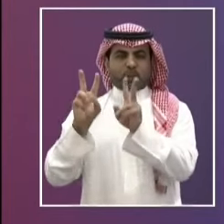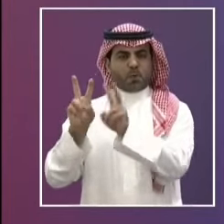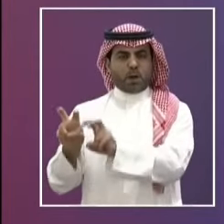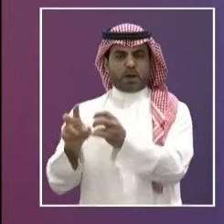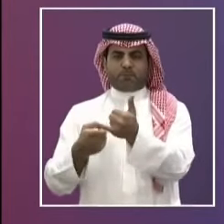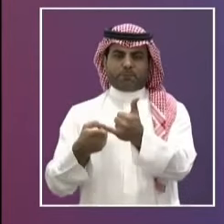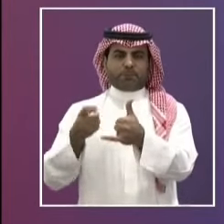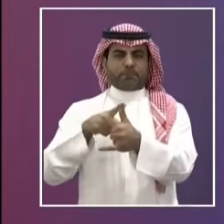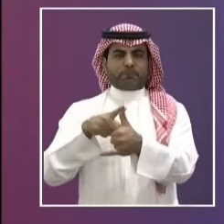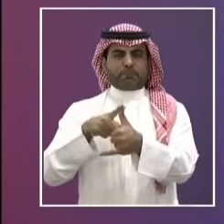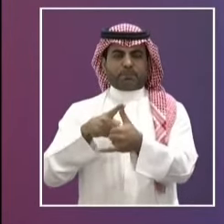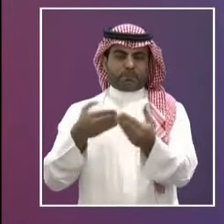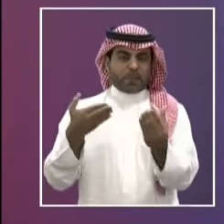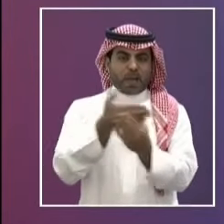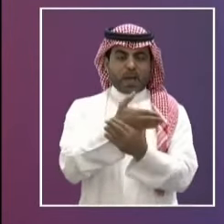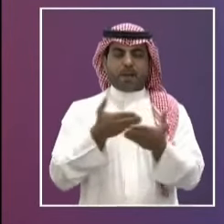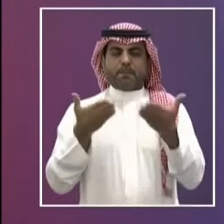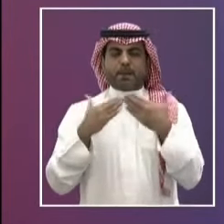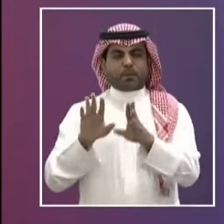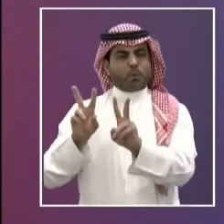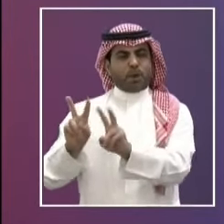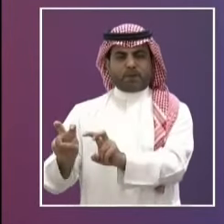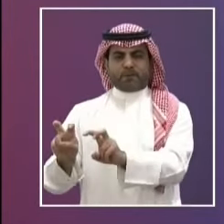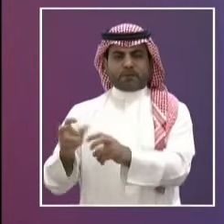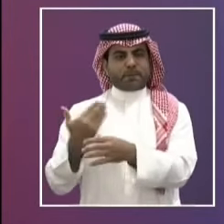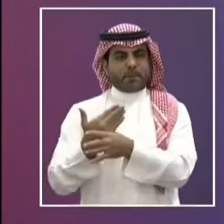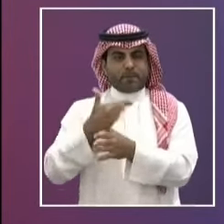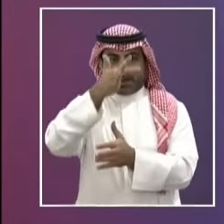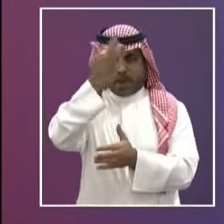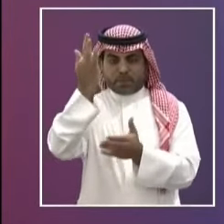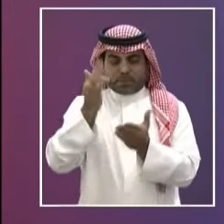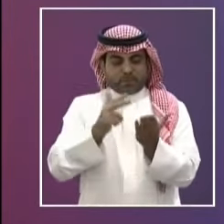مباشرة ولن يخرج هذا المعتمر من ضمن